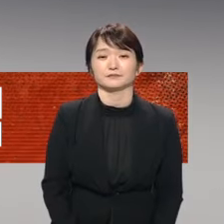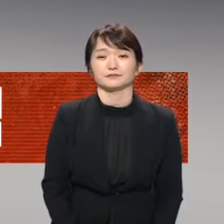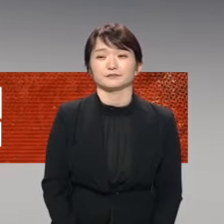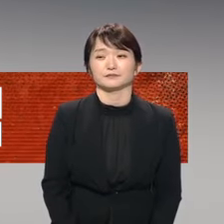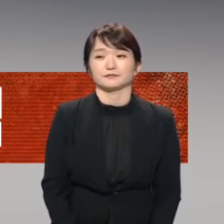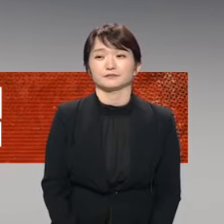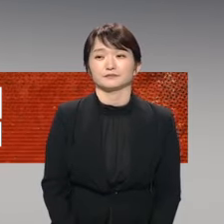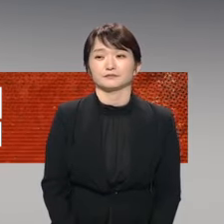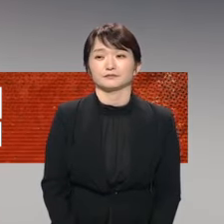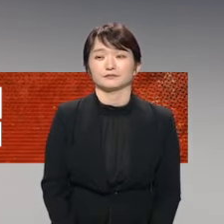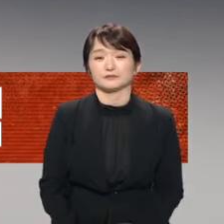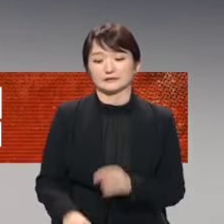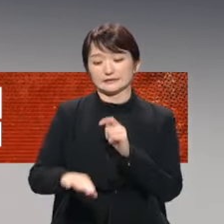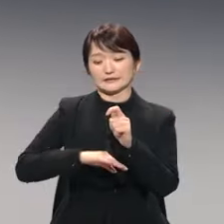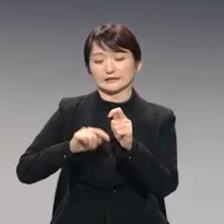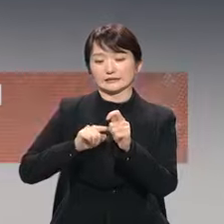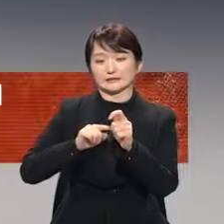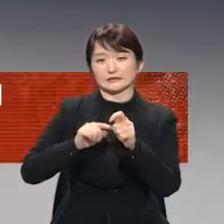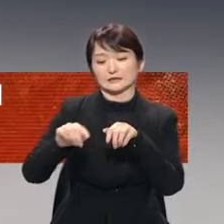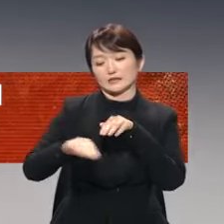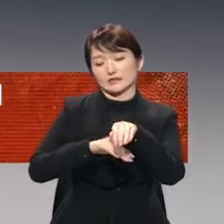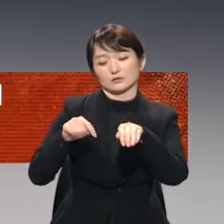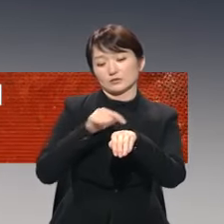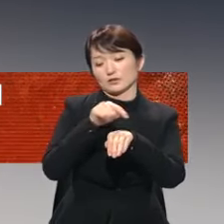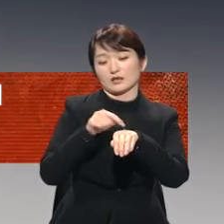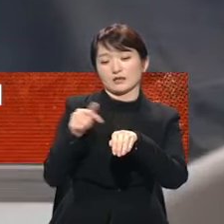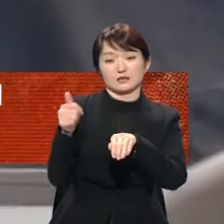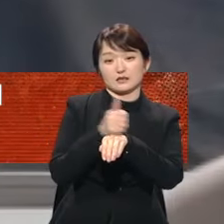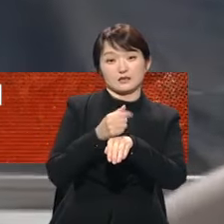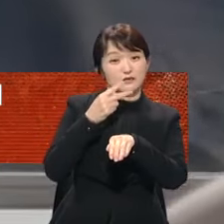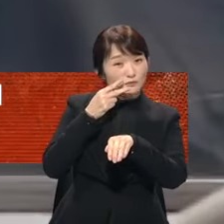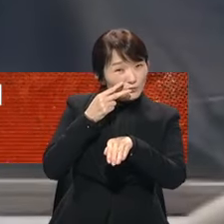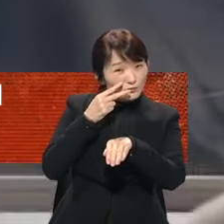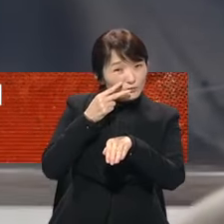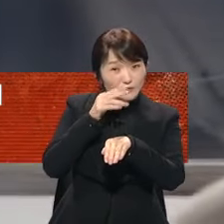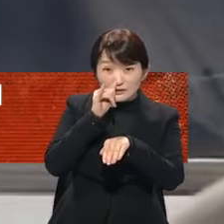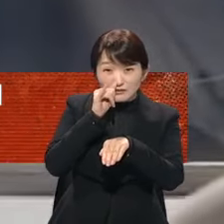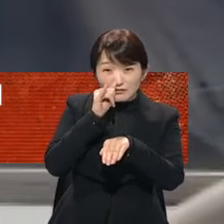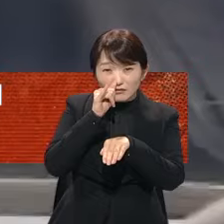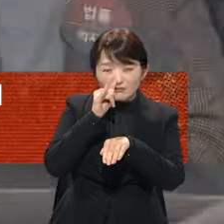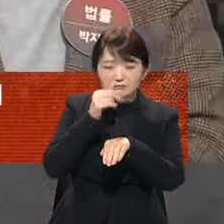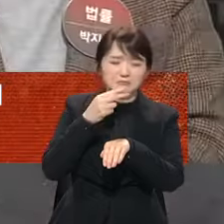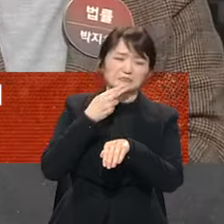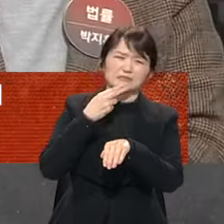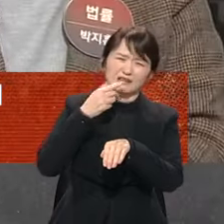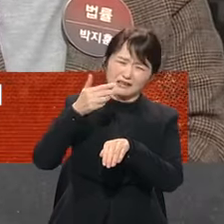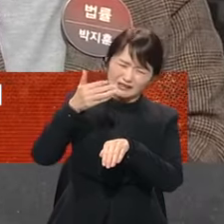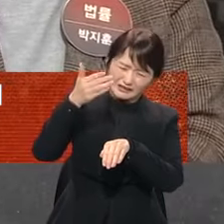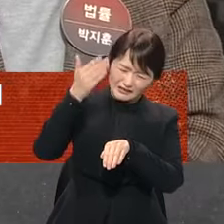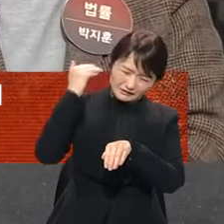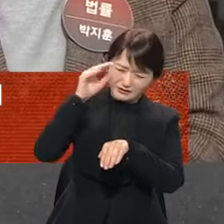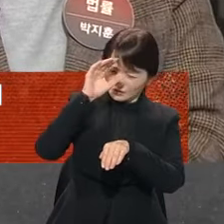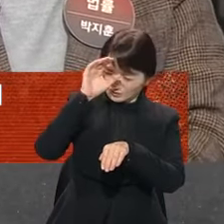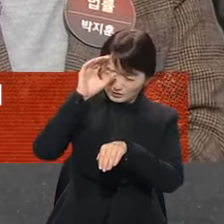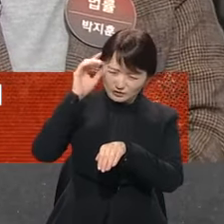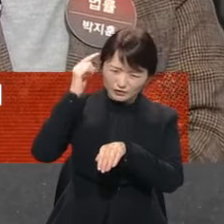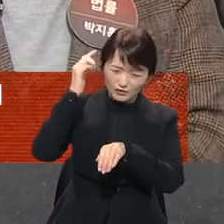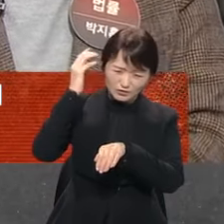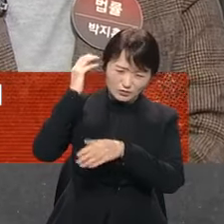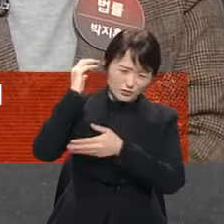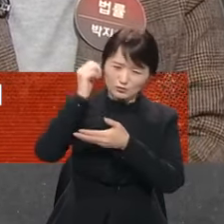지금 택시나 자동차 안에서 담배 피는 사람이 과연 있을까요? 아주 옛날적 사고방식을 갖고 있는 것 같은데